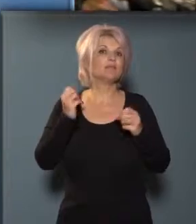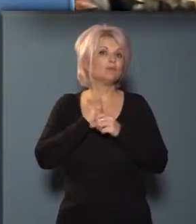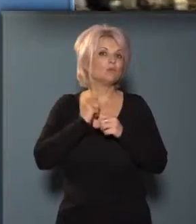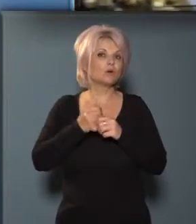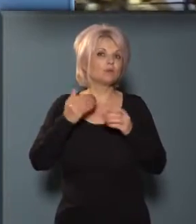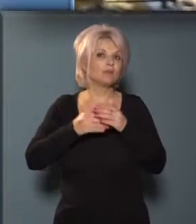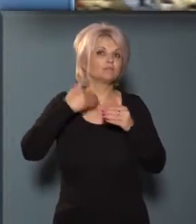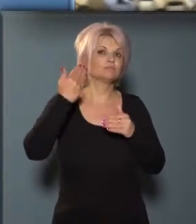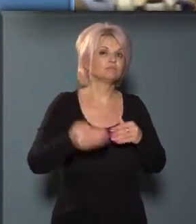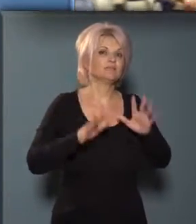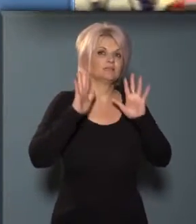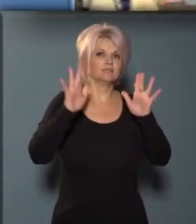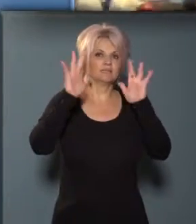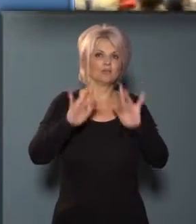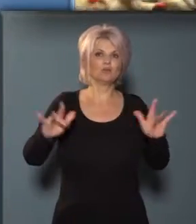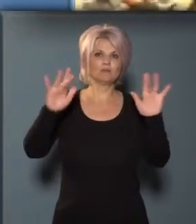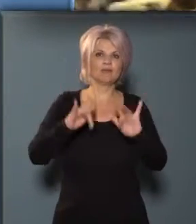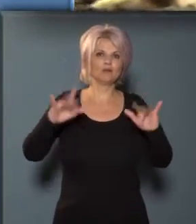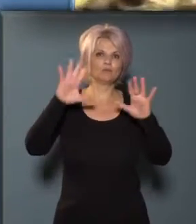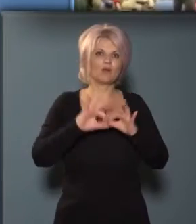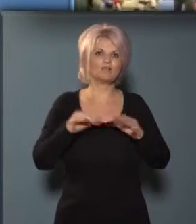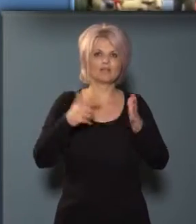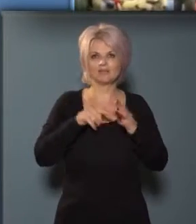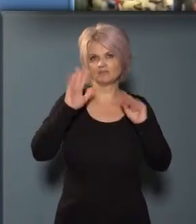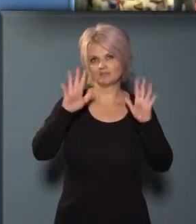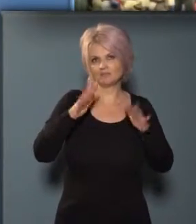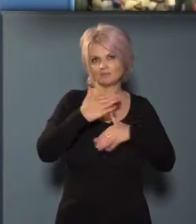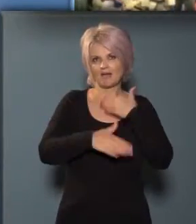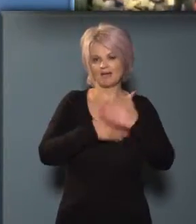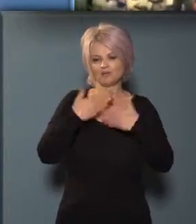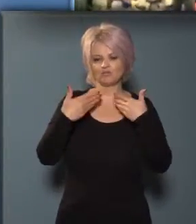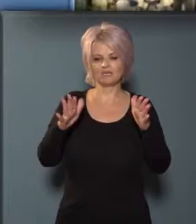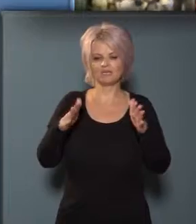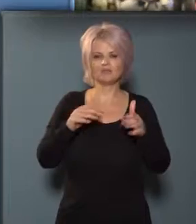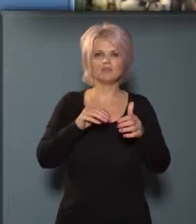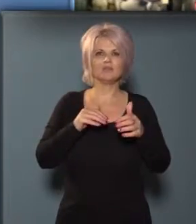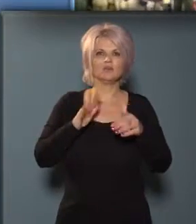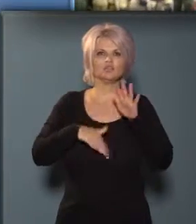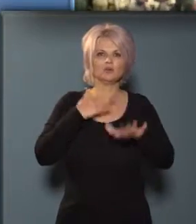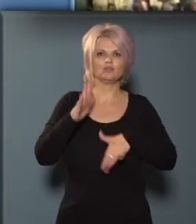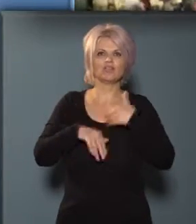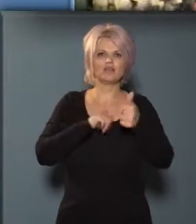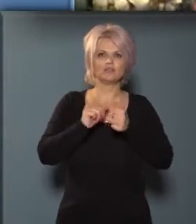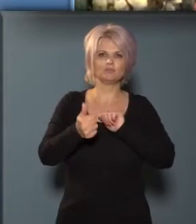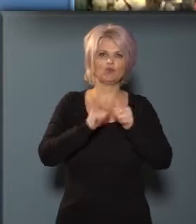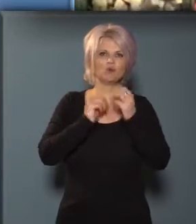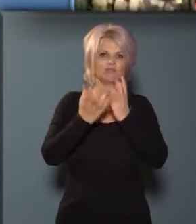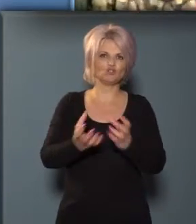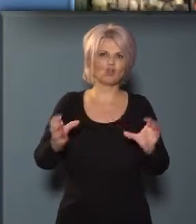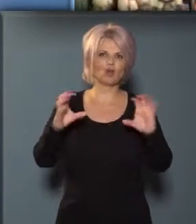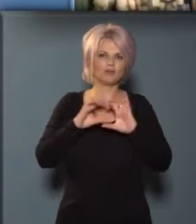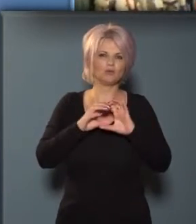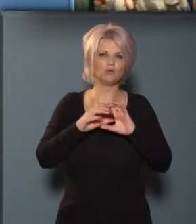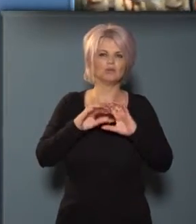még előttük a 10. jubileum kapcsán. 2010 májusában nyitotta meg a kapuit a Soroksári Sportcsarnok, úgyhogy